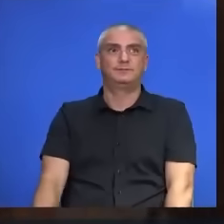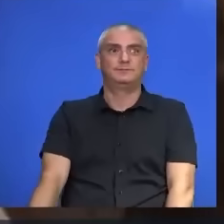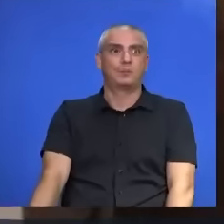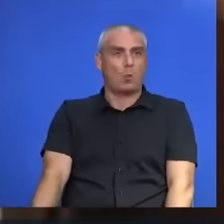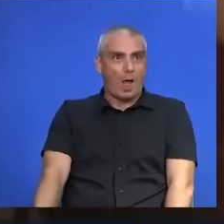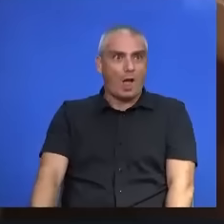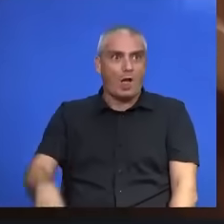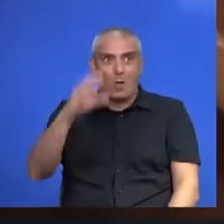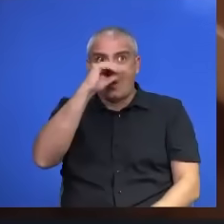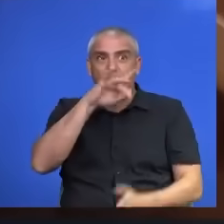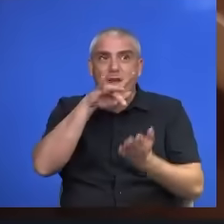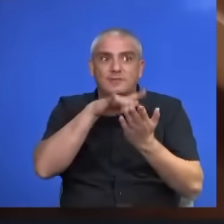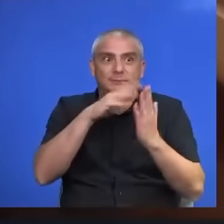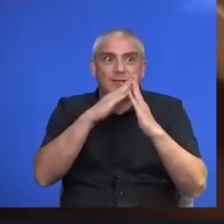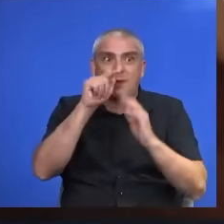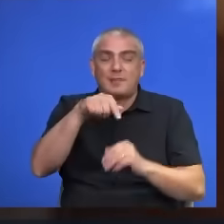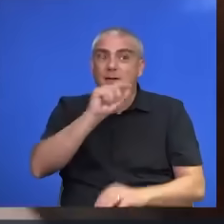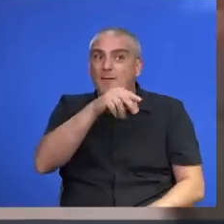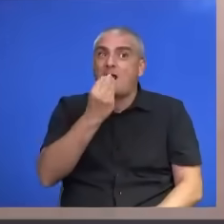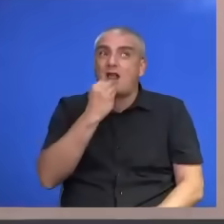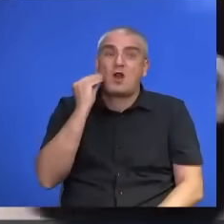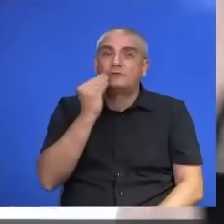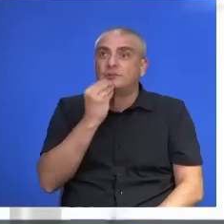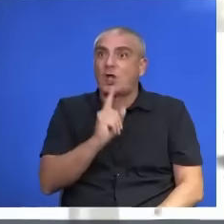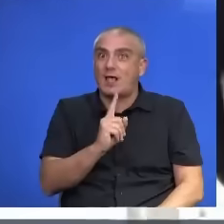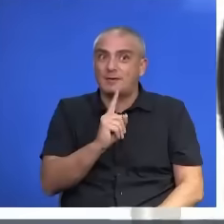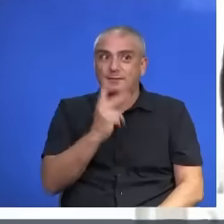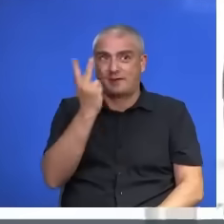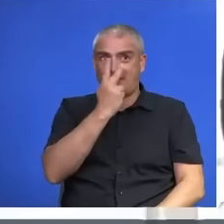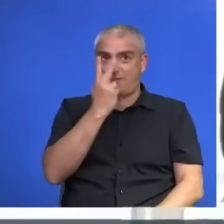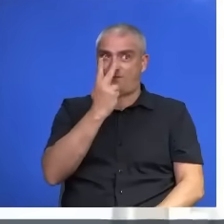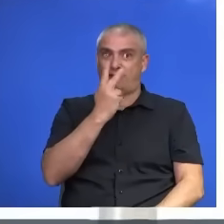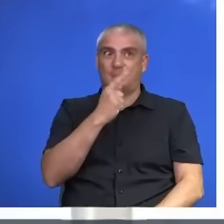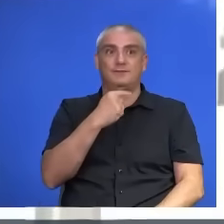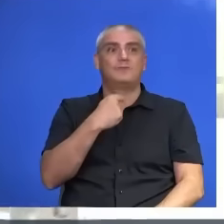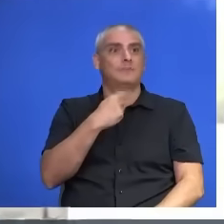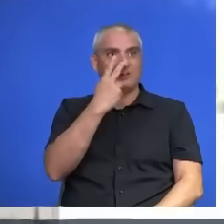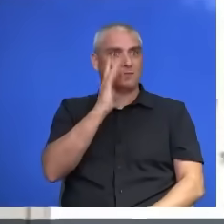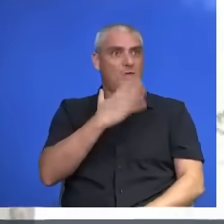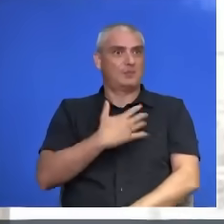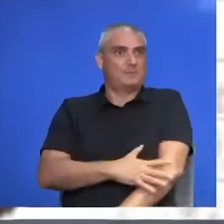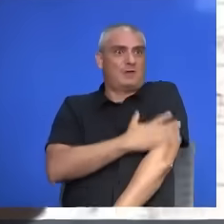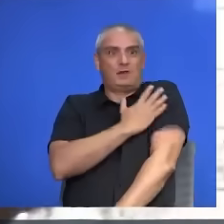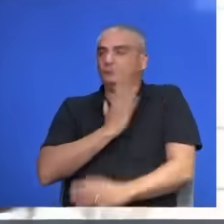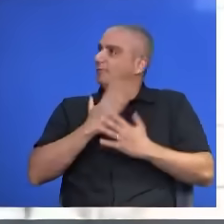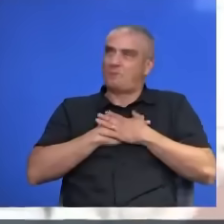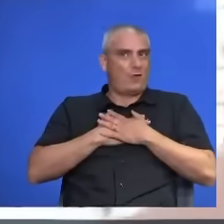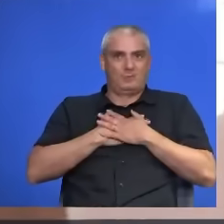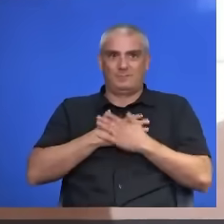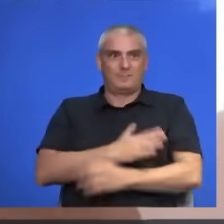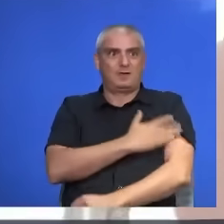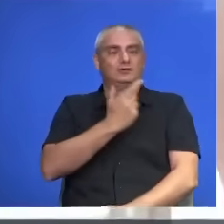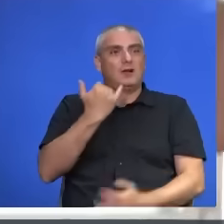נמצא בבית הזה, בא לאכול צהריים כמובן. ואני רואה שזה נורא מרגש אותך. מאוד מרגש. ואנחנו חשבנו